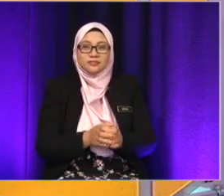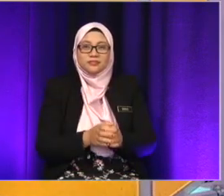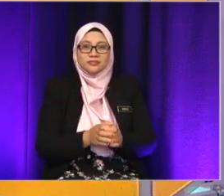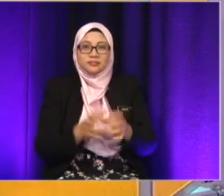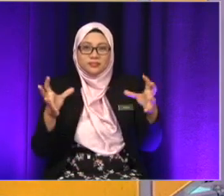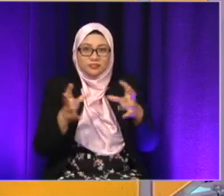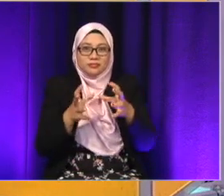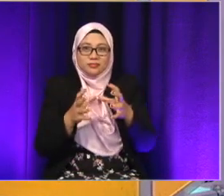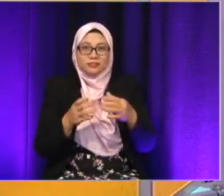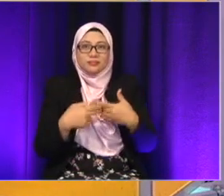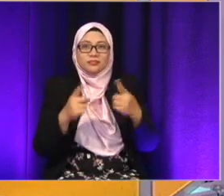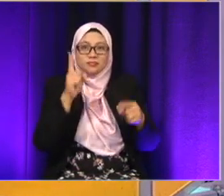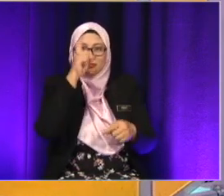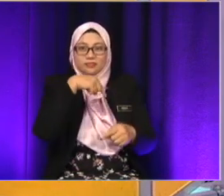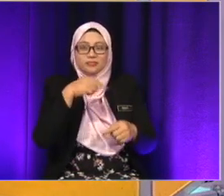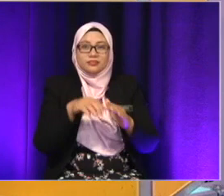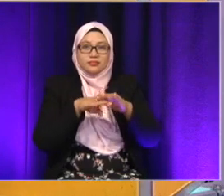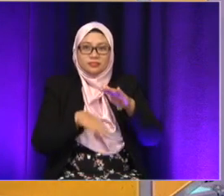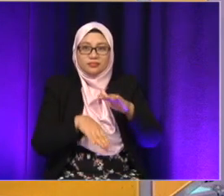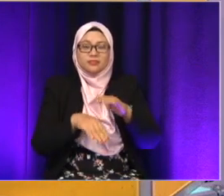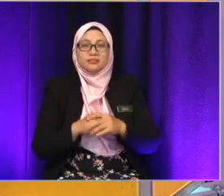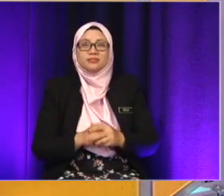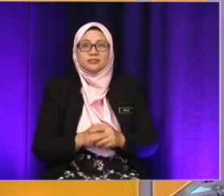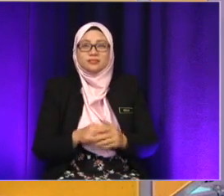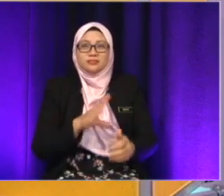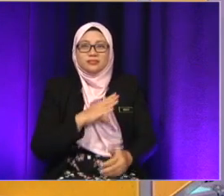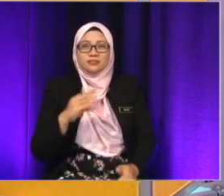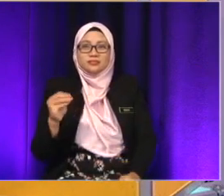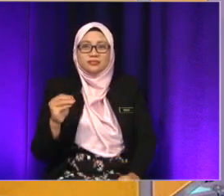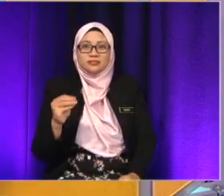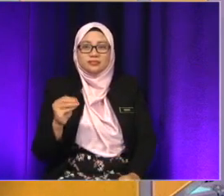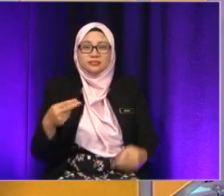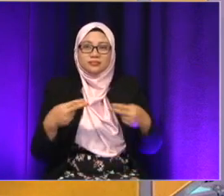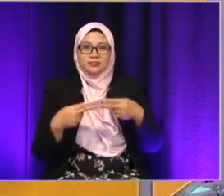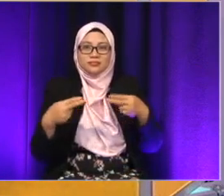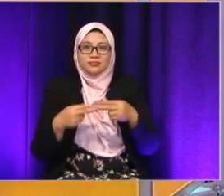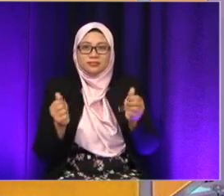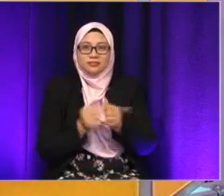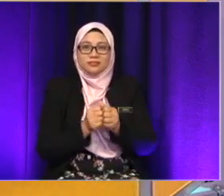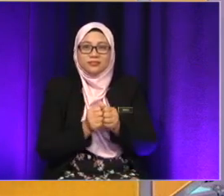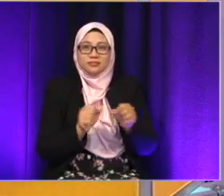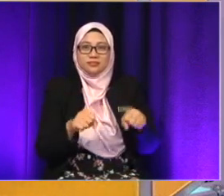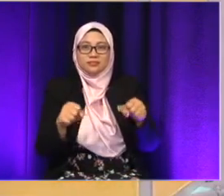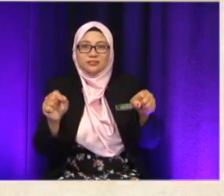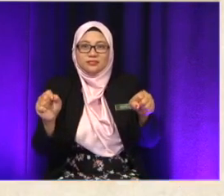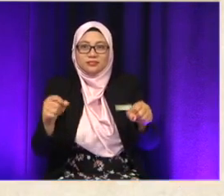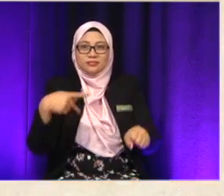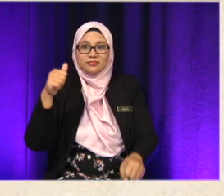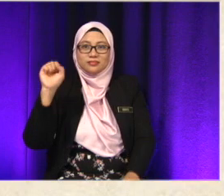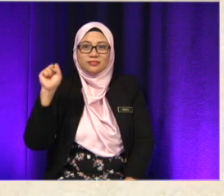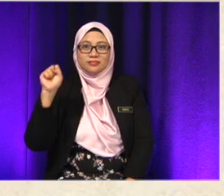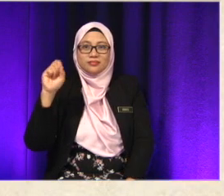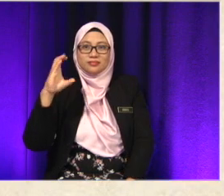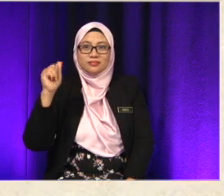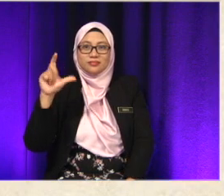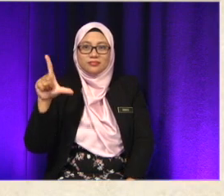itu je sistemnya. Okey, Aiman Okey, cikgu. Okey, kemudian dan dia berkaitan dengan sistem prinsip hukum Pascal. Kalau